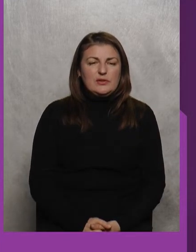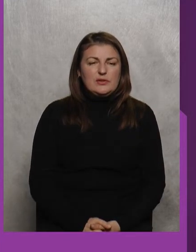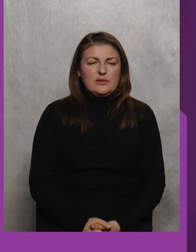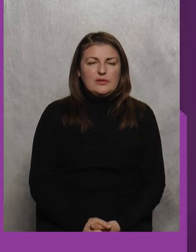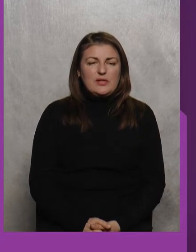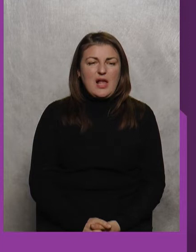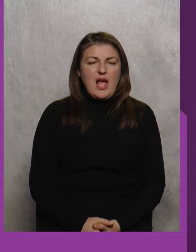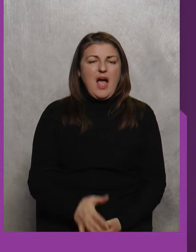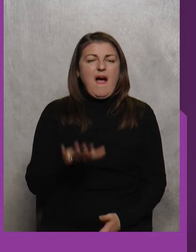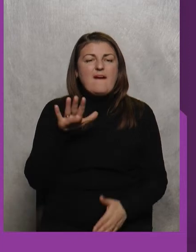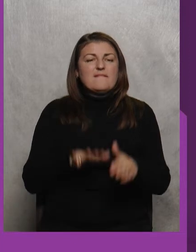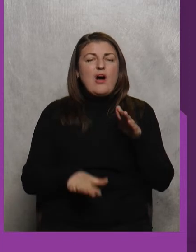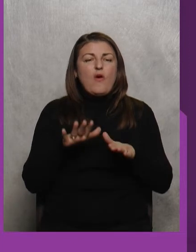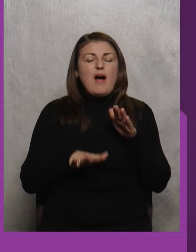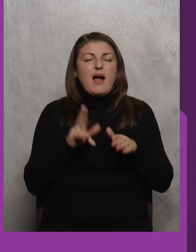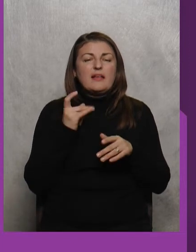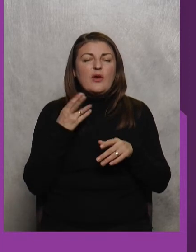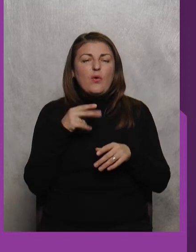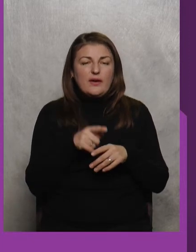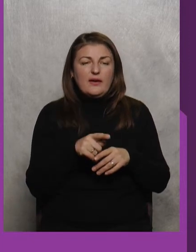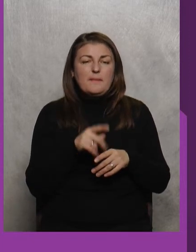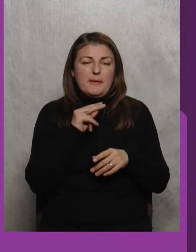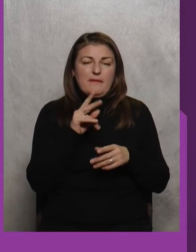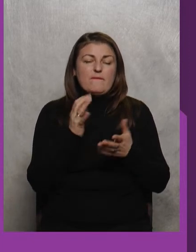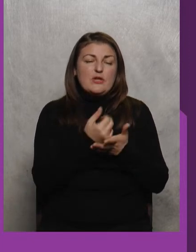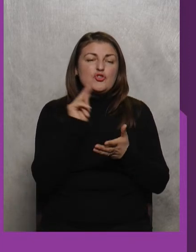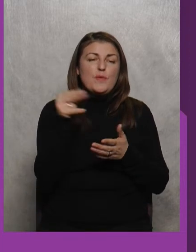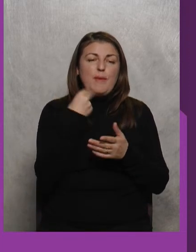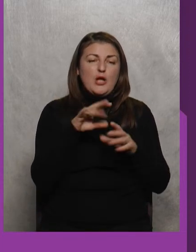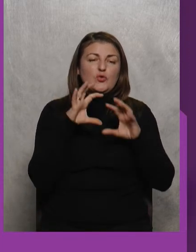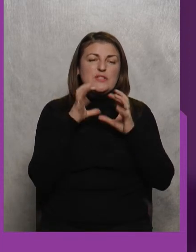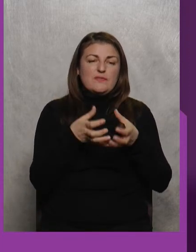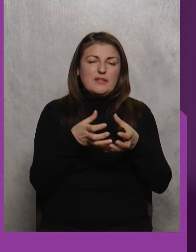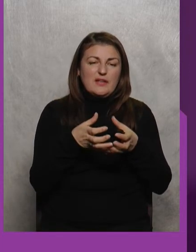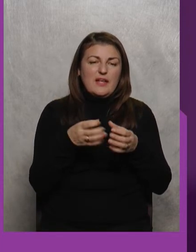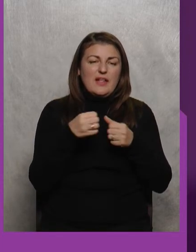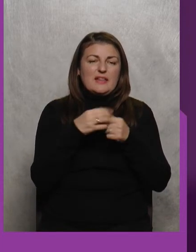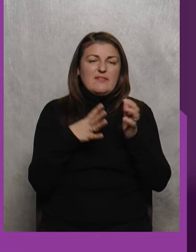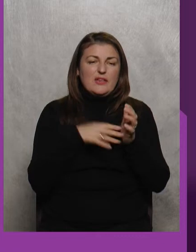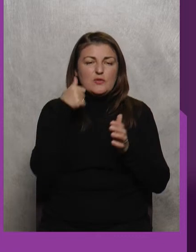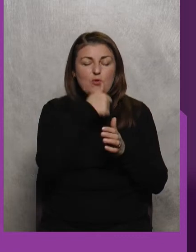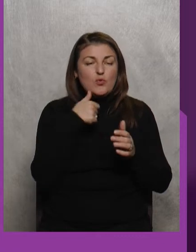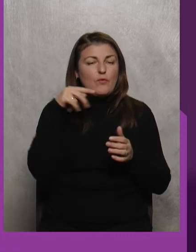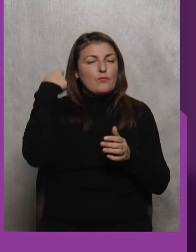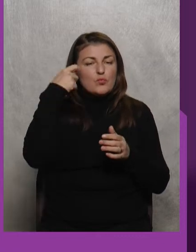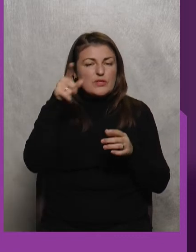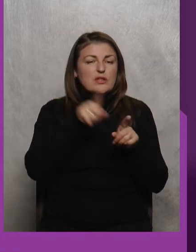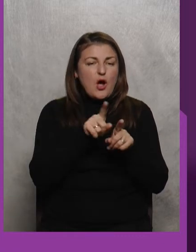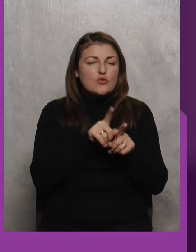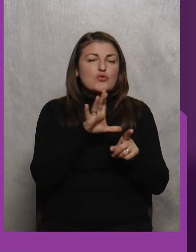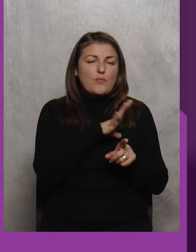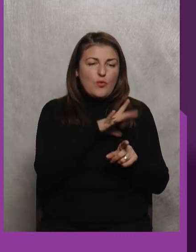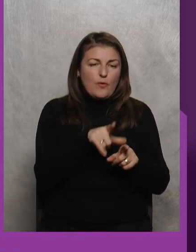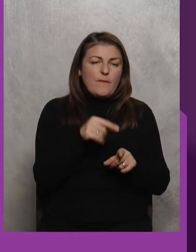Вагова категорія В Європі Виграв Чемпіонат У світі У 19-му році В Турції Також був